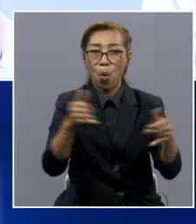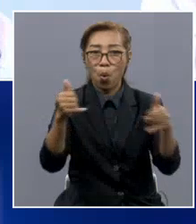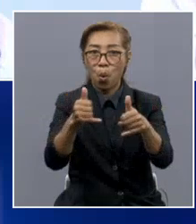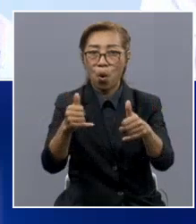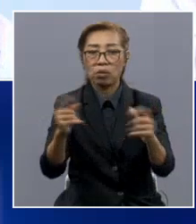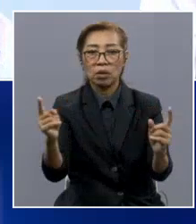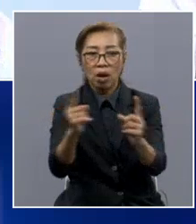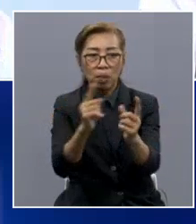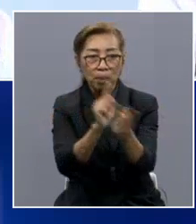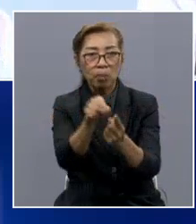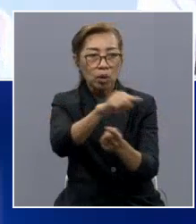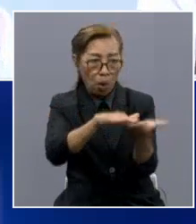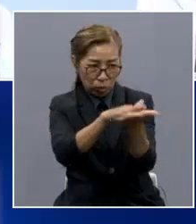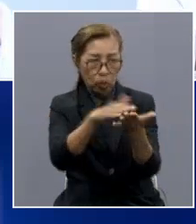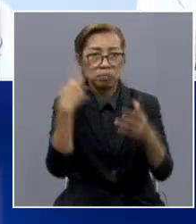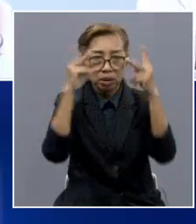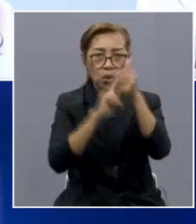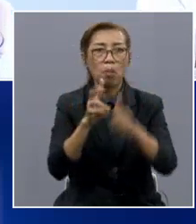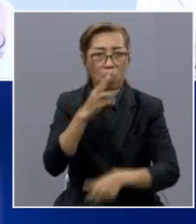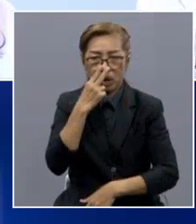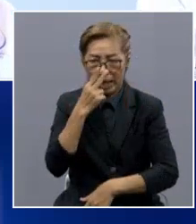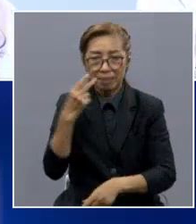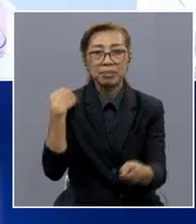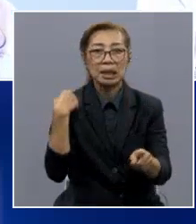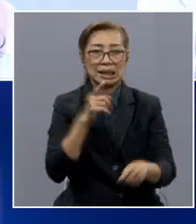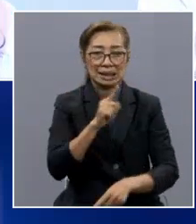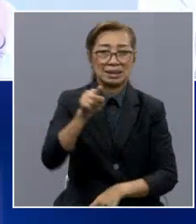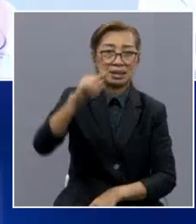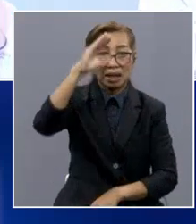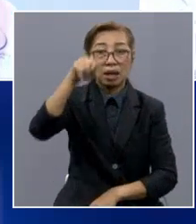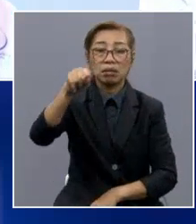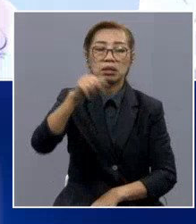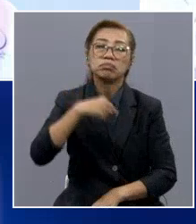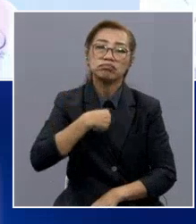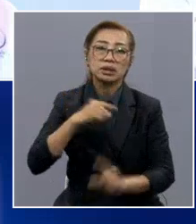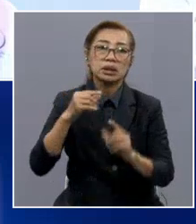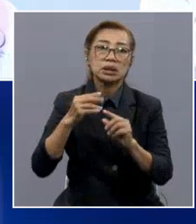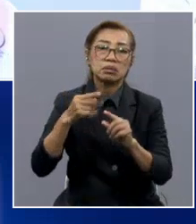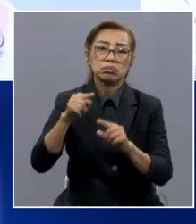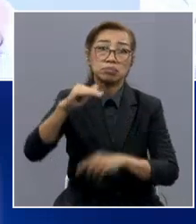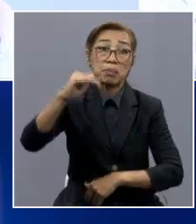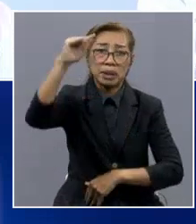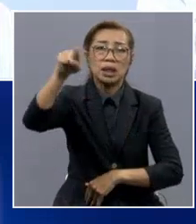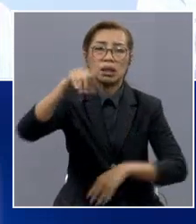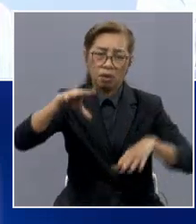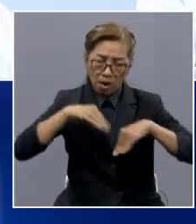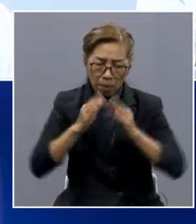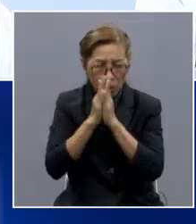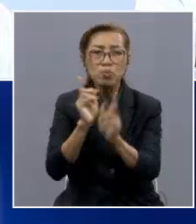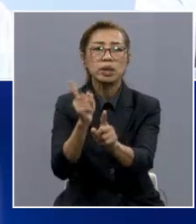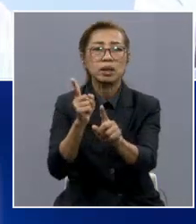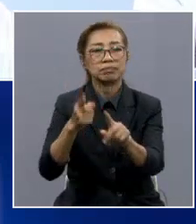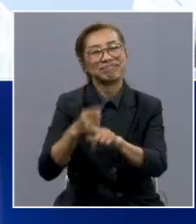อน้อยแล้วก็เรียกร้อยเอกธรรมนัสพี่นัทยังเคารพพี่นัทเป็นพี่น้องกันเหมือนเดิมเรื่องการเมืองบางครั้งก็เข้าใจผิดกันไม่มีอะ